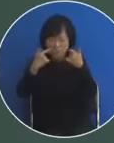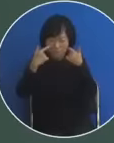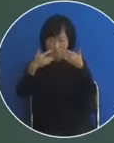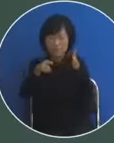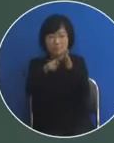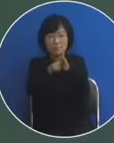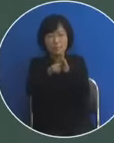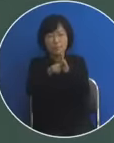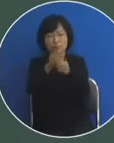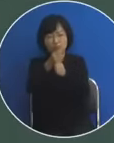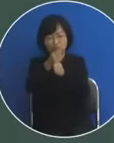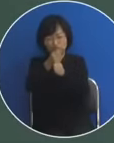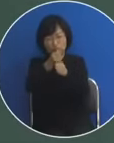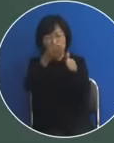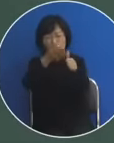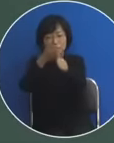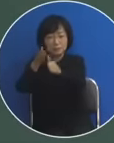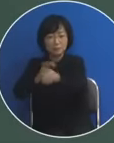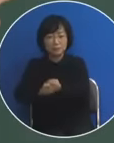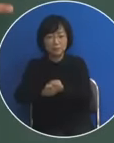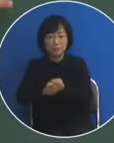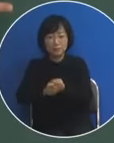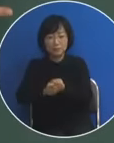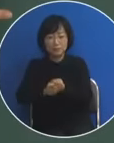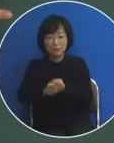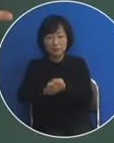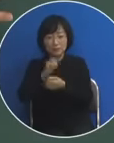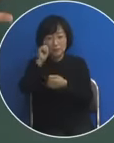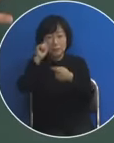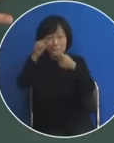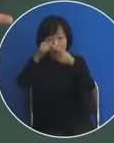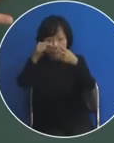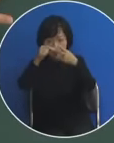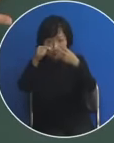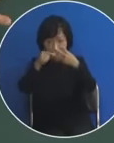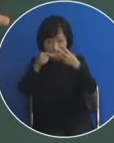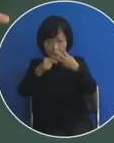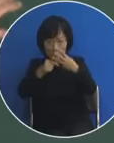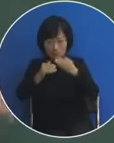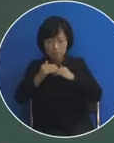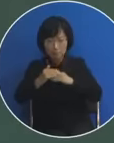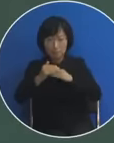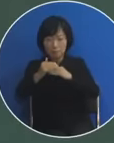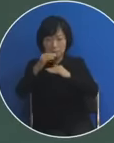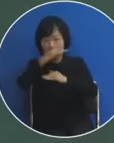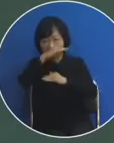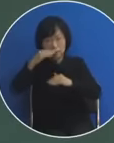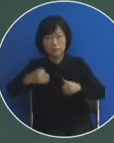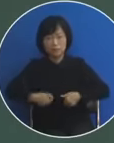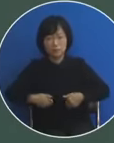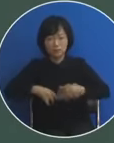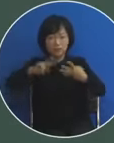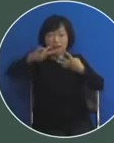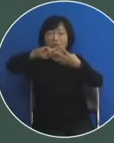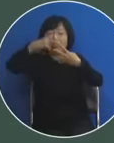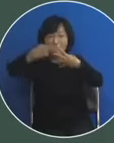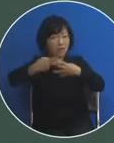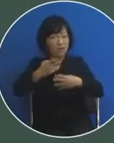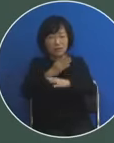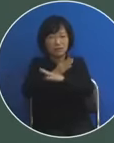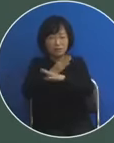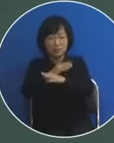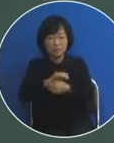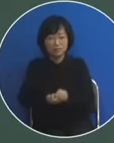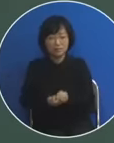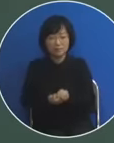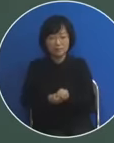to the covenant. 요 순서를 제대로 누려야 됩니다. You have to correctly enjoy this order. 불신자들은 거의 우상